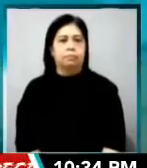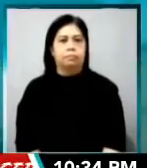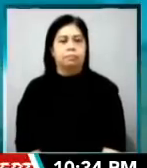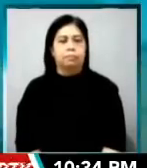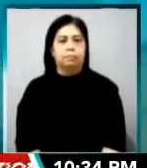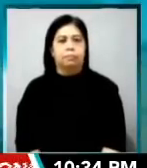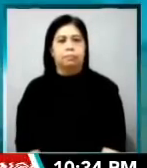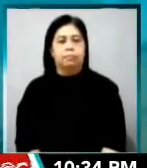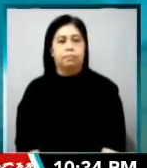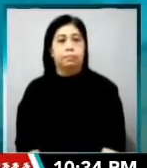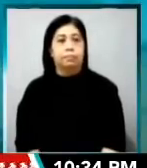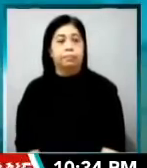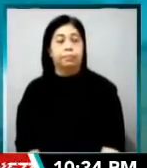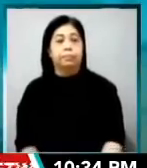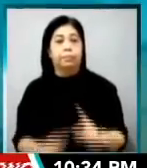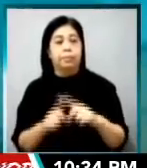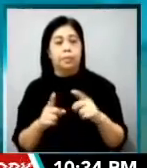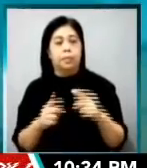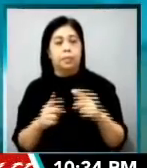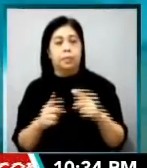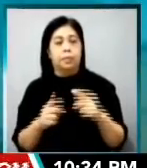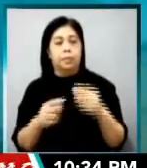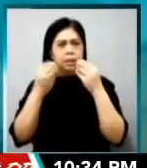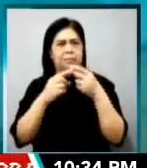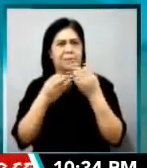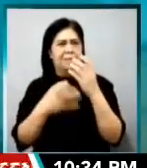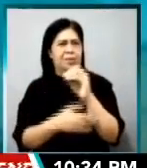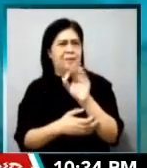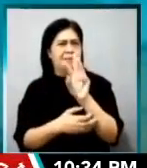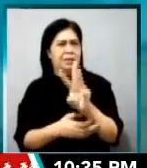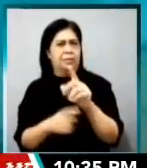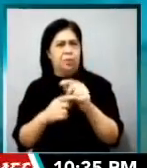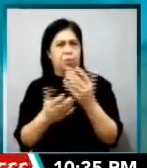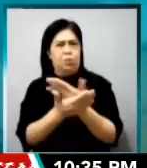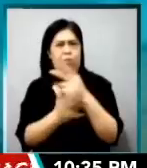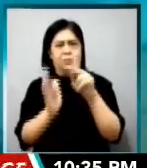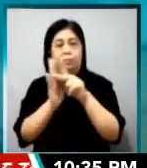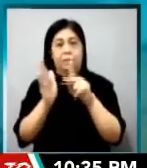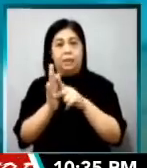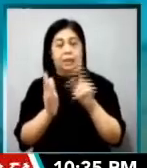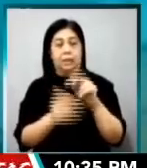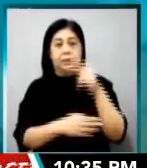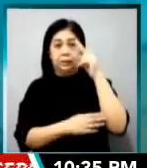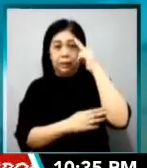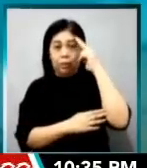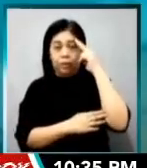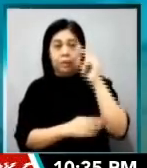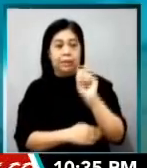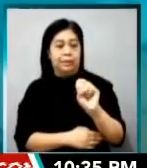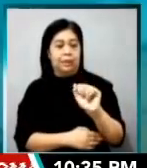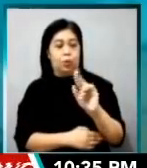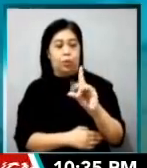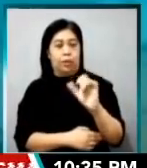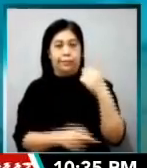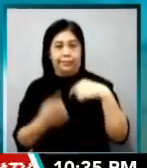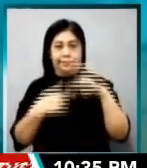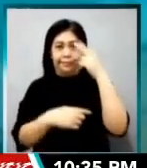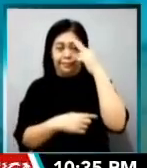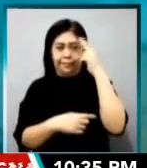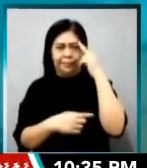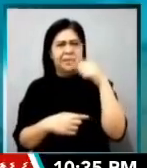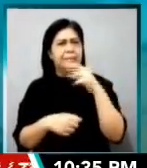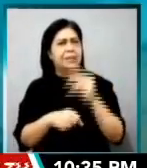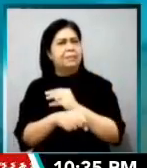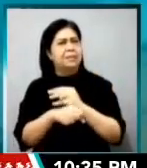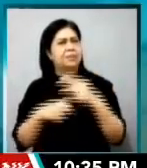Nagdulot ng kalituhan sa maraming OFW ang bagong protocol ng Saudi Arabia. Ang sabi raw kasi ng Ministry of Health doon,